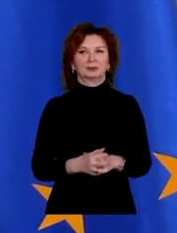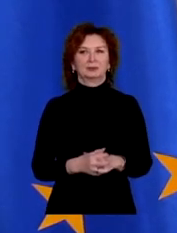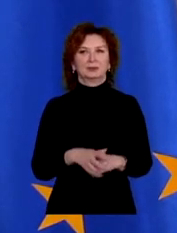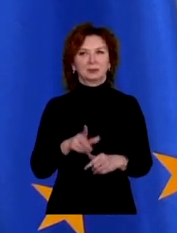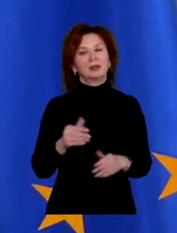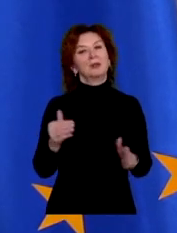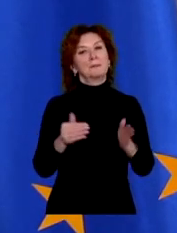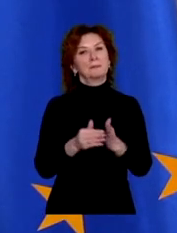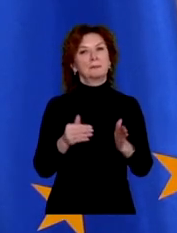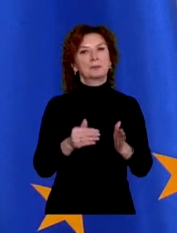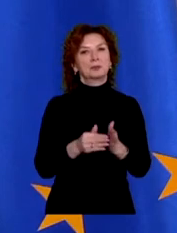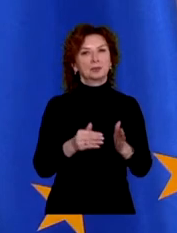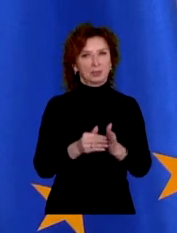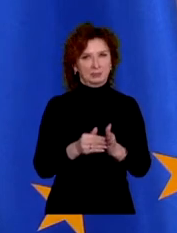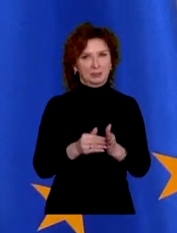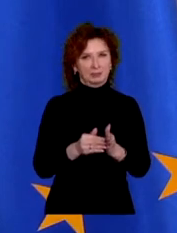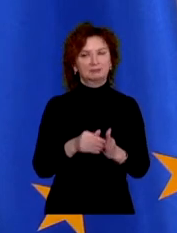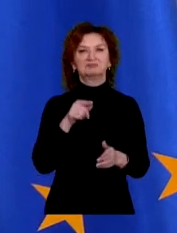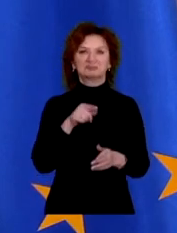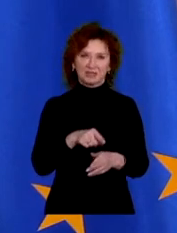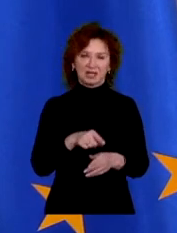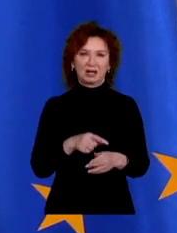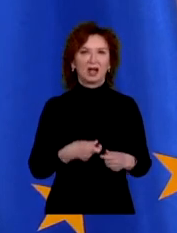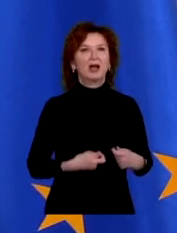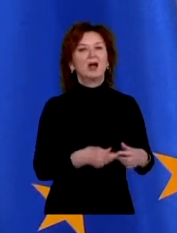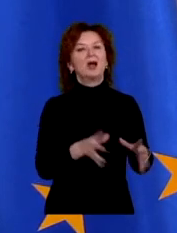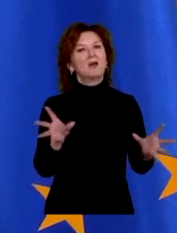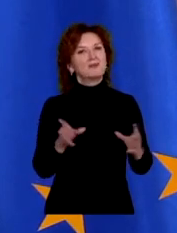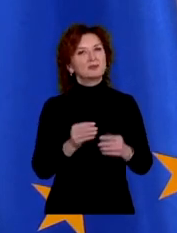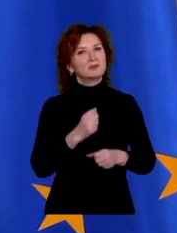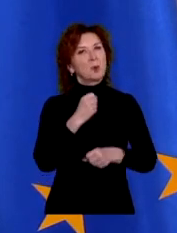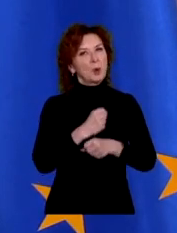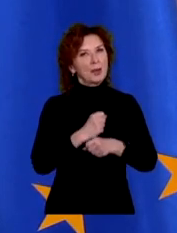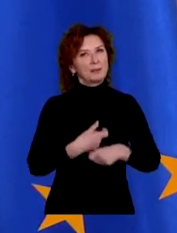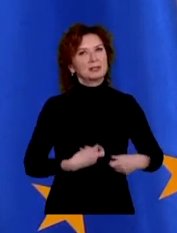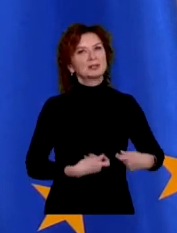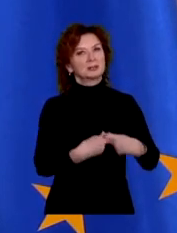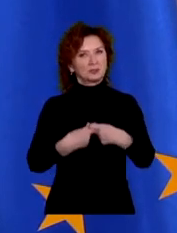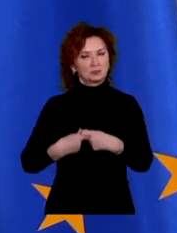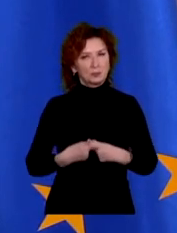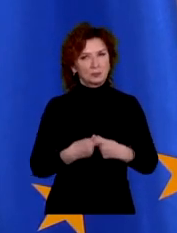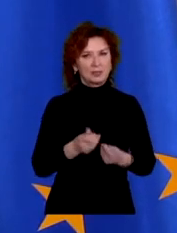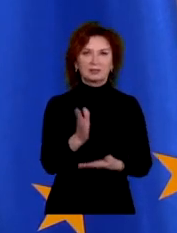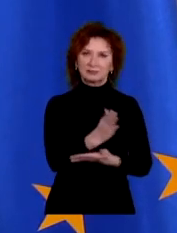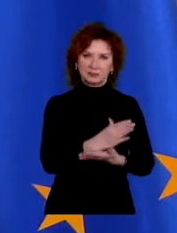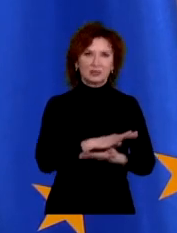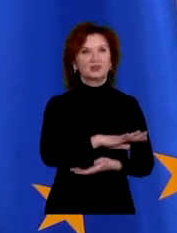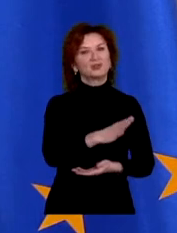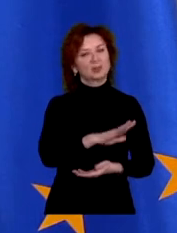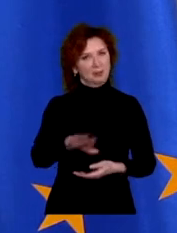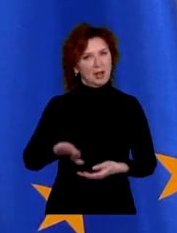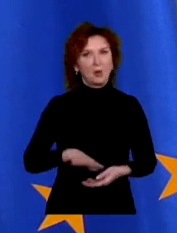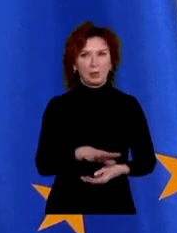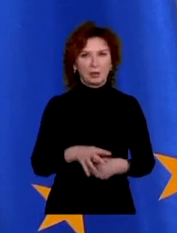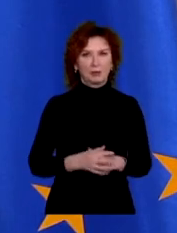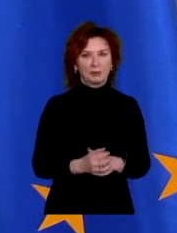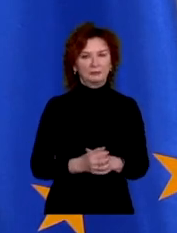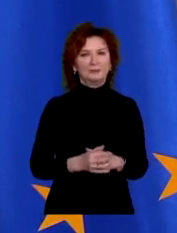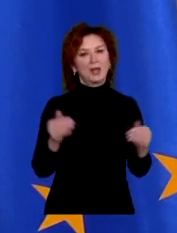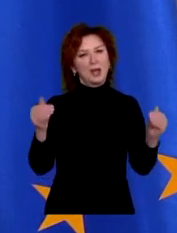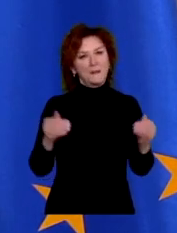i potrzebę tego formatu współpracy regionalnej, jego mocne zakotwiczenie, bo skoro jest w stanie uzgodnić w wielu